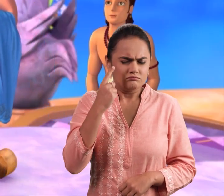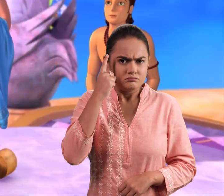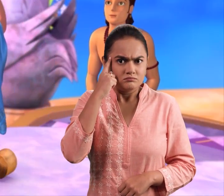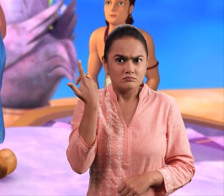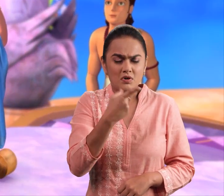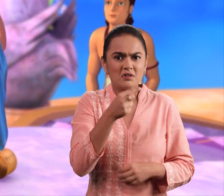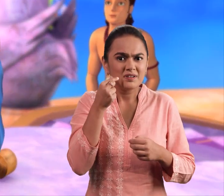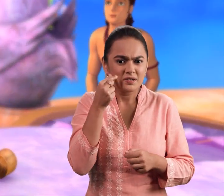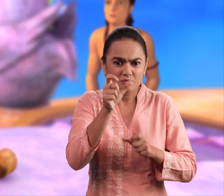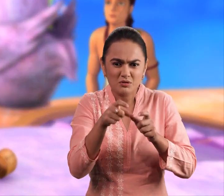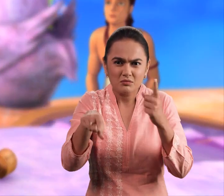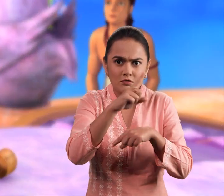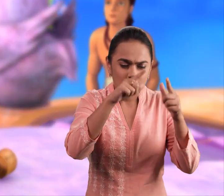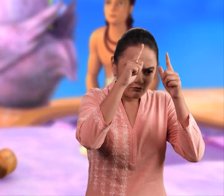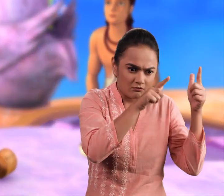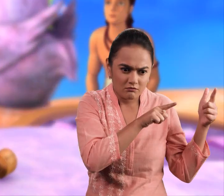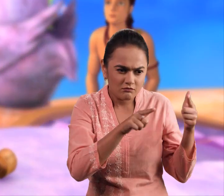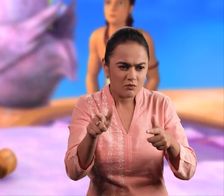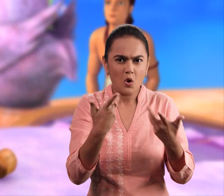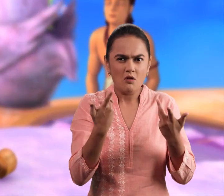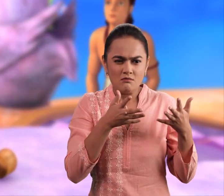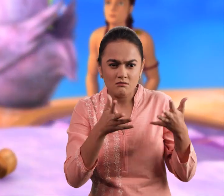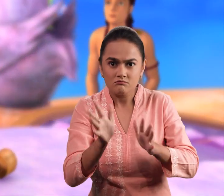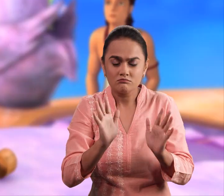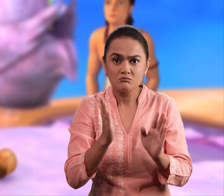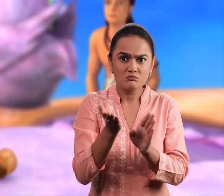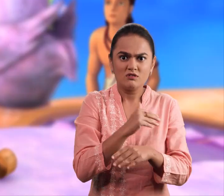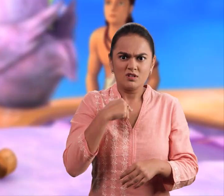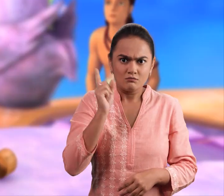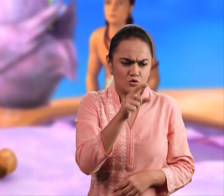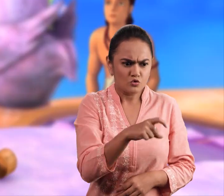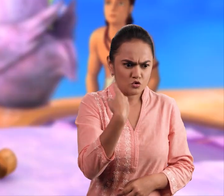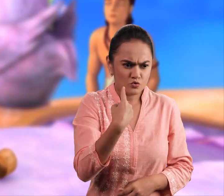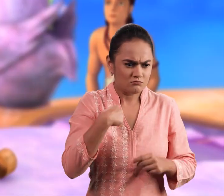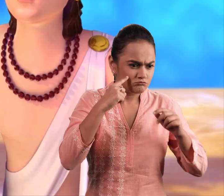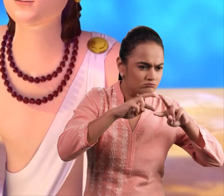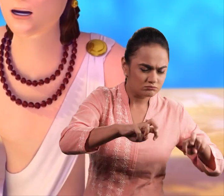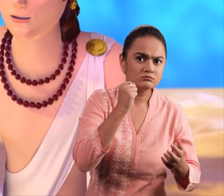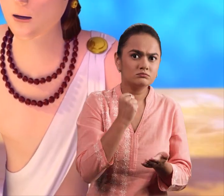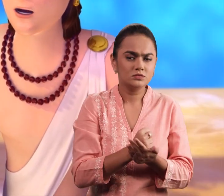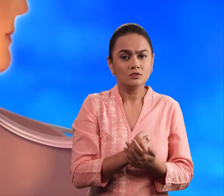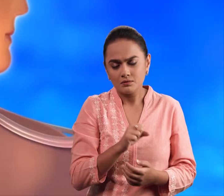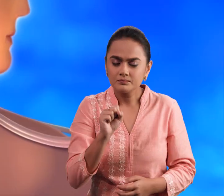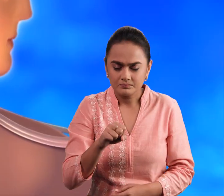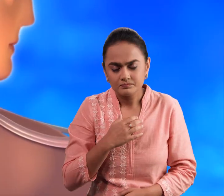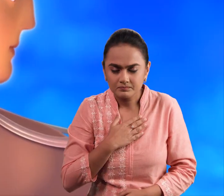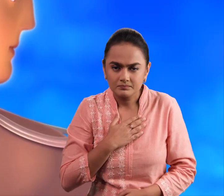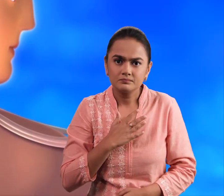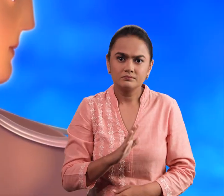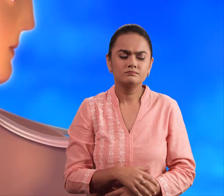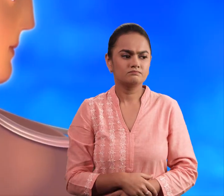इससे पहले कि वो भोले भाले मनुष्यों को और चकित करे, हमें उसके विषय में पता करना होगा। अवश्य